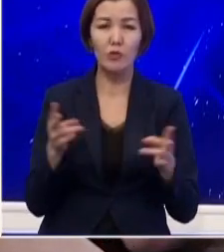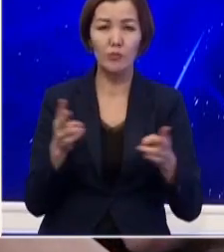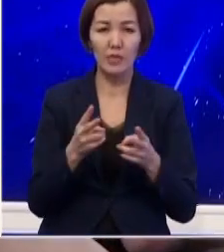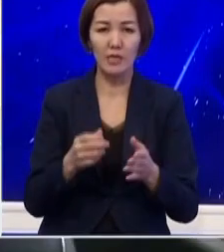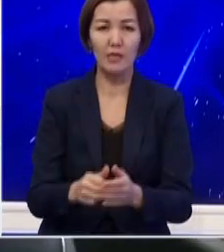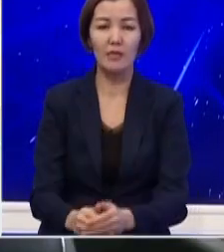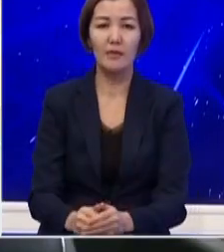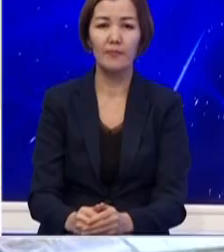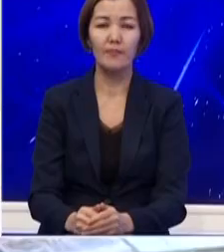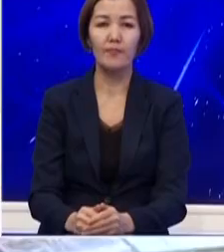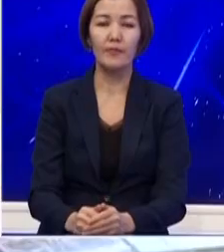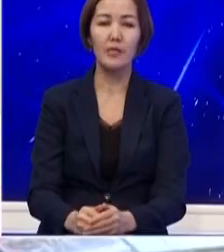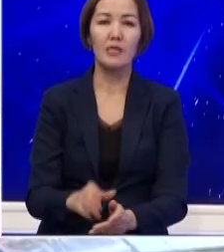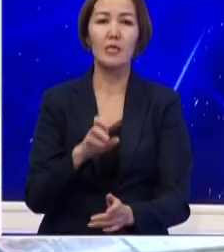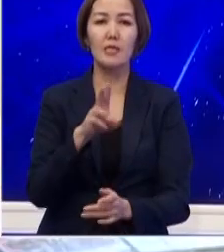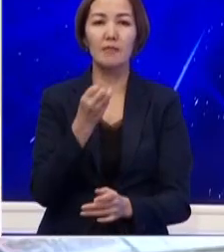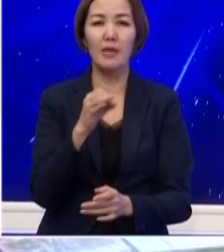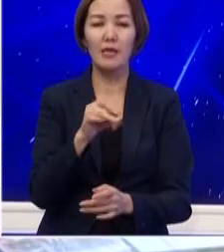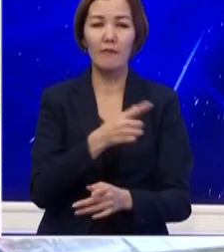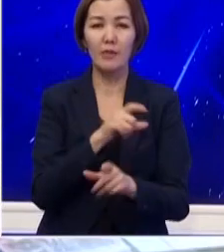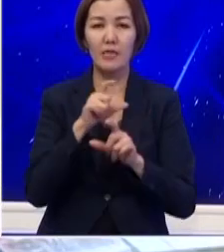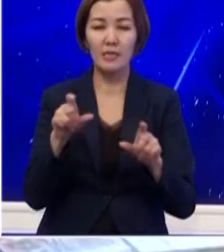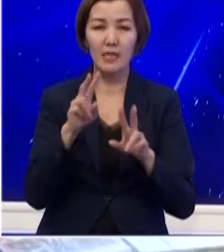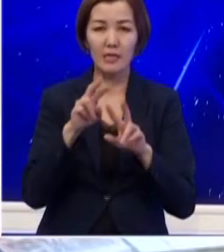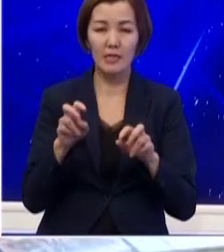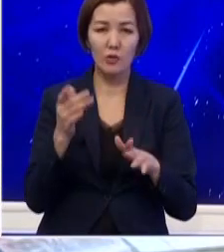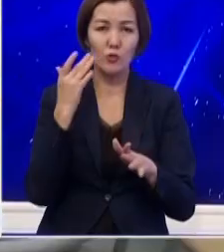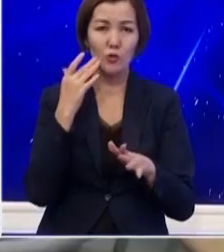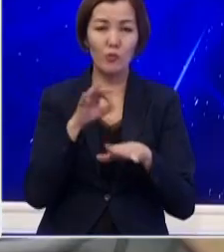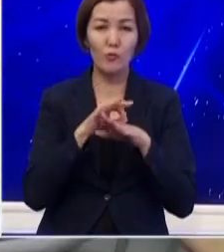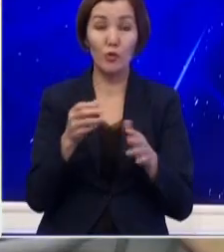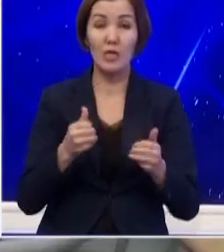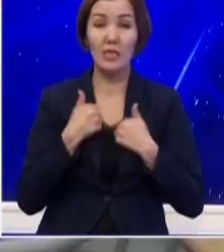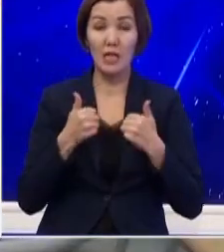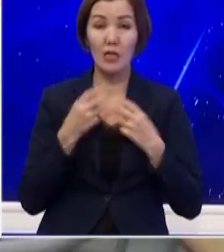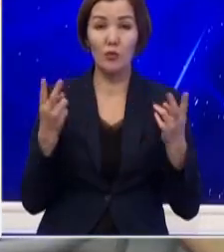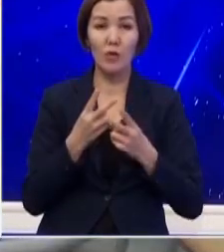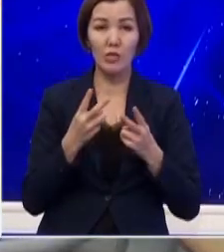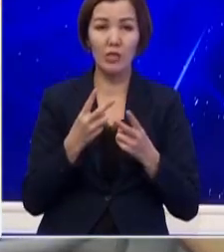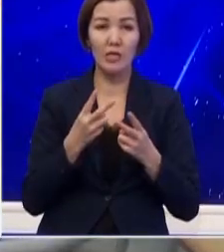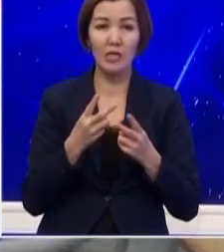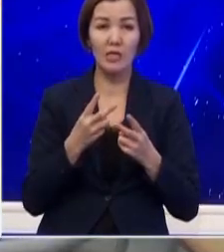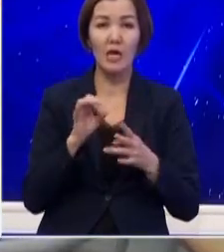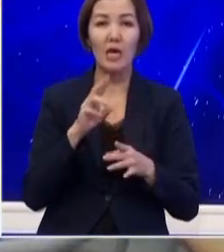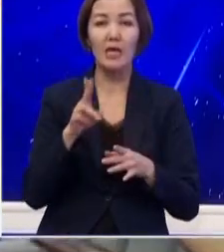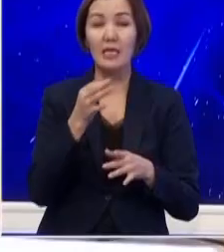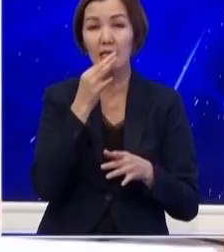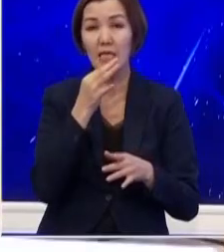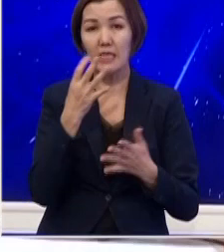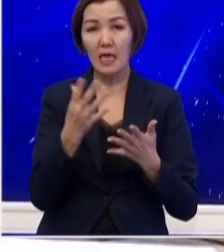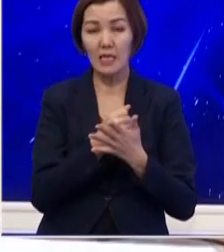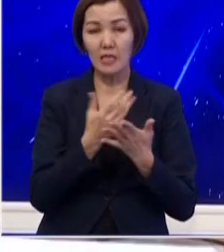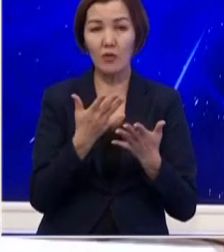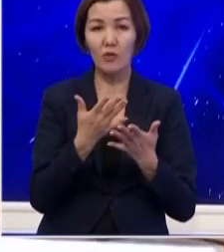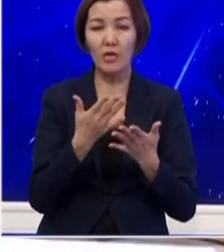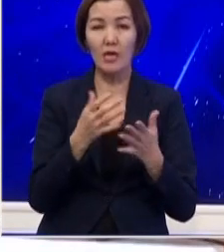керек. Әлихан Смайлов халықты медициналық тексеруден үнемі өтуге ынталандыру қажет. Қатерлі дертті неғұрлым ерте